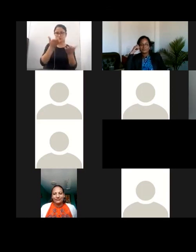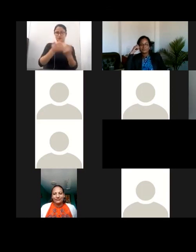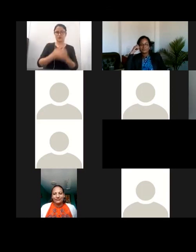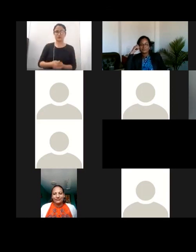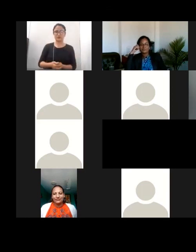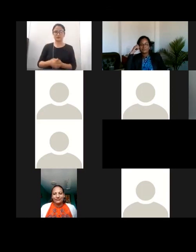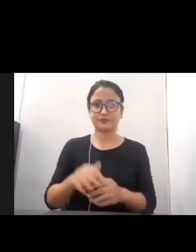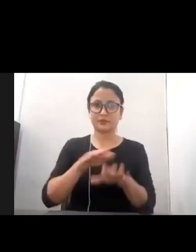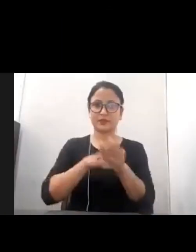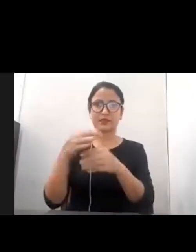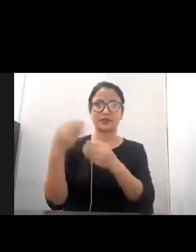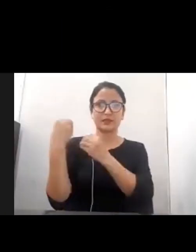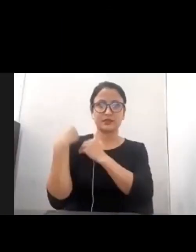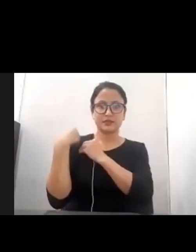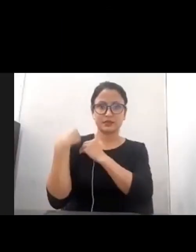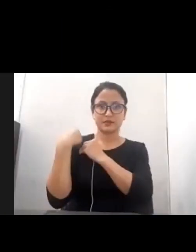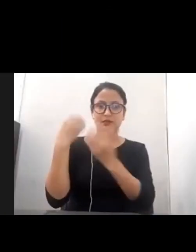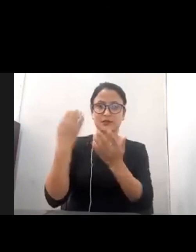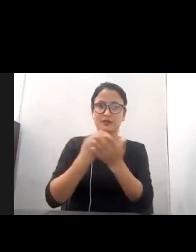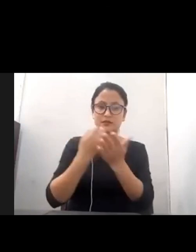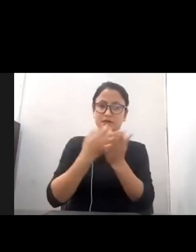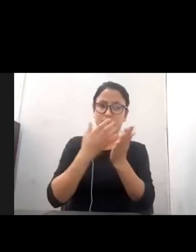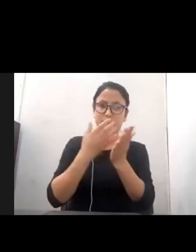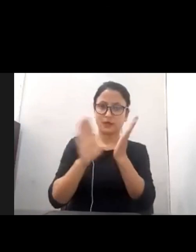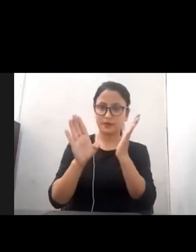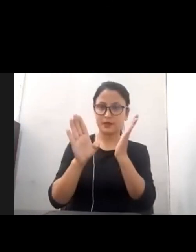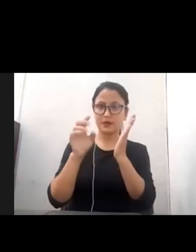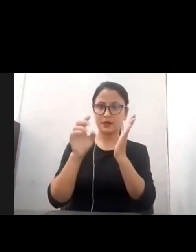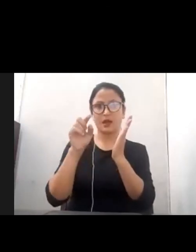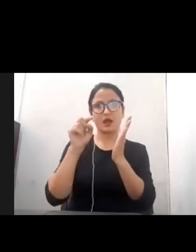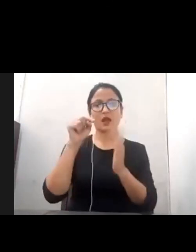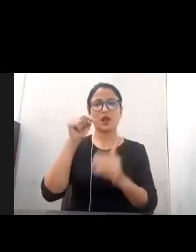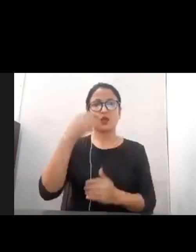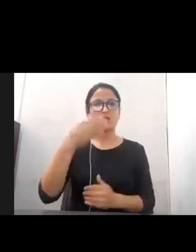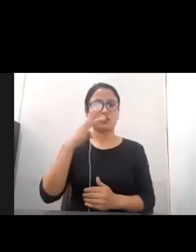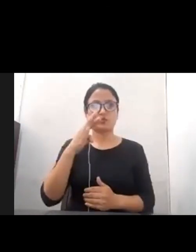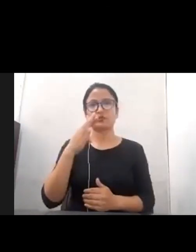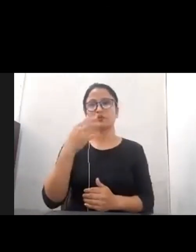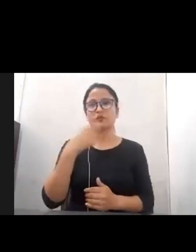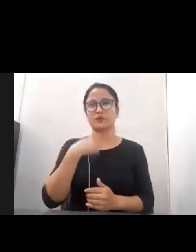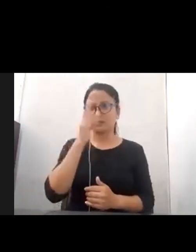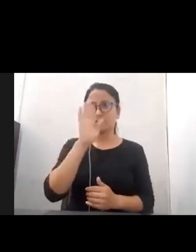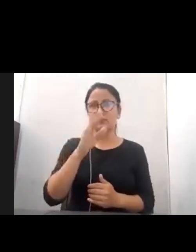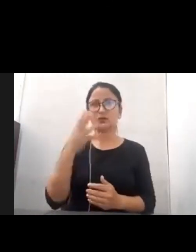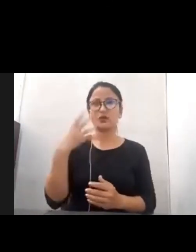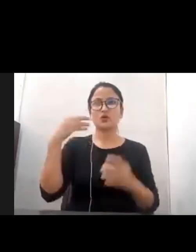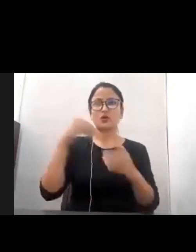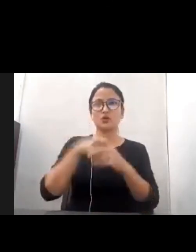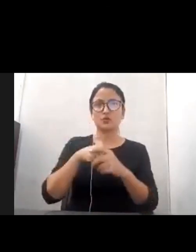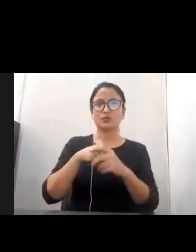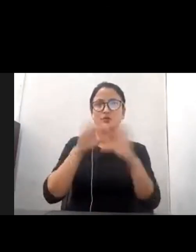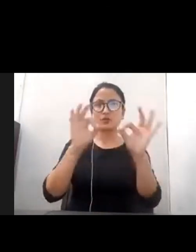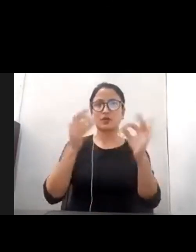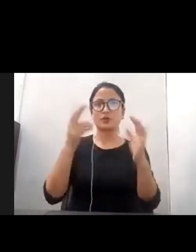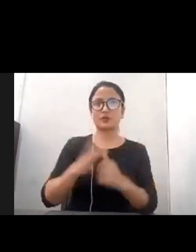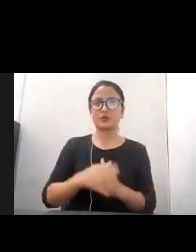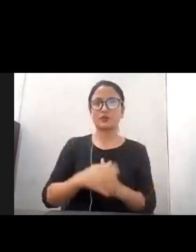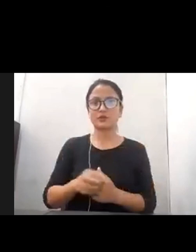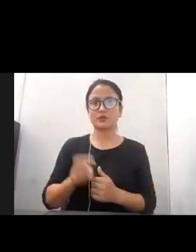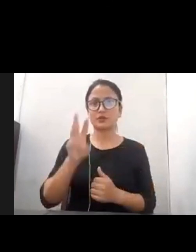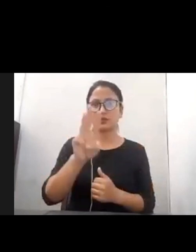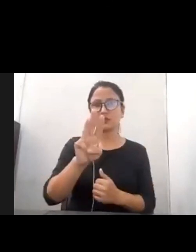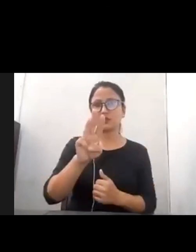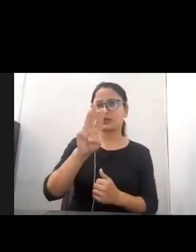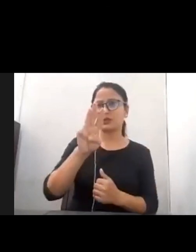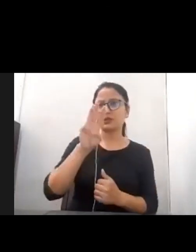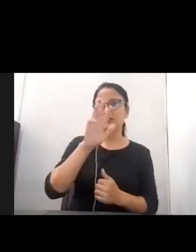धेरै जिम्मेवार सङ्घ संस्थाबाट चाहिँ यहाँ आइराखेको मैले देखिराखेका थिएँ। उपस्थिति राम्रो थियो, हाम्रो 39 जनासम्मको